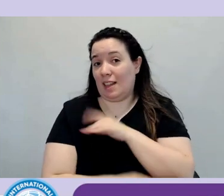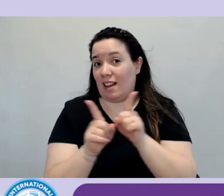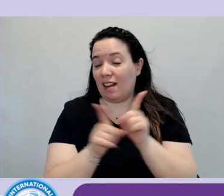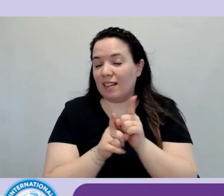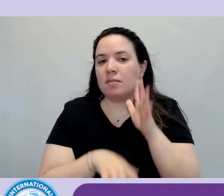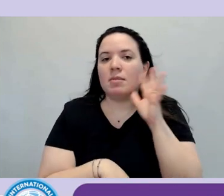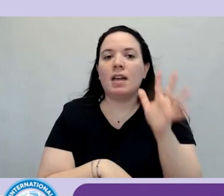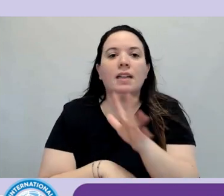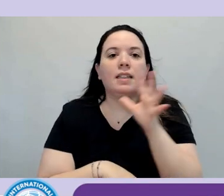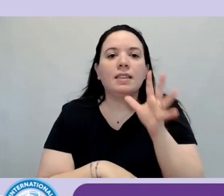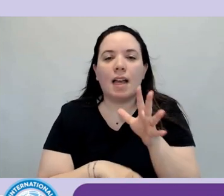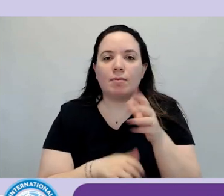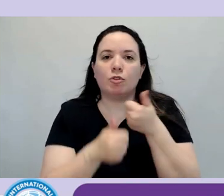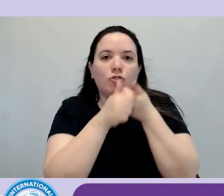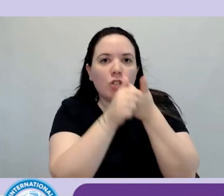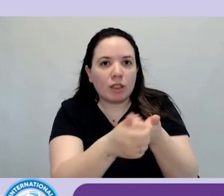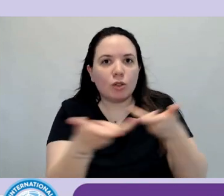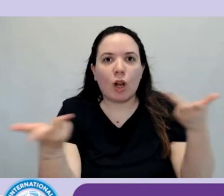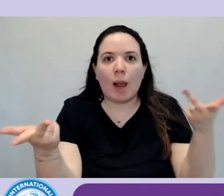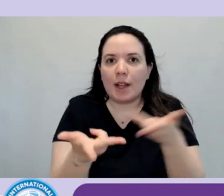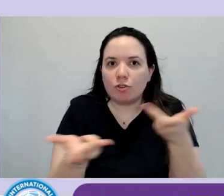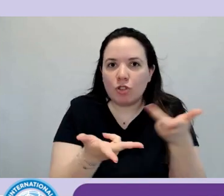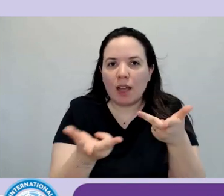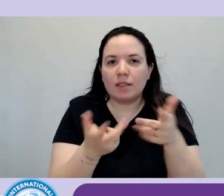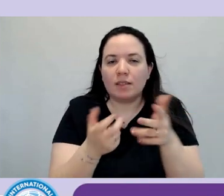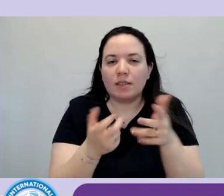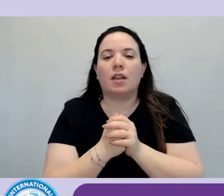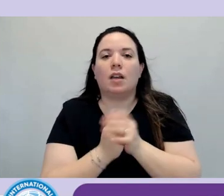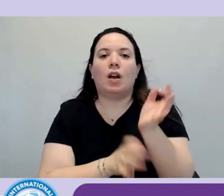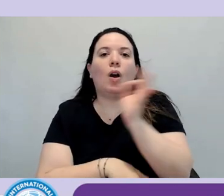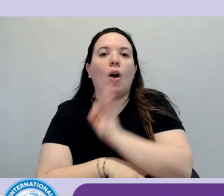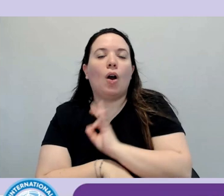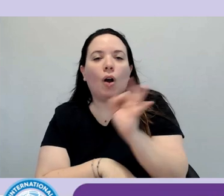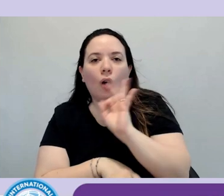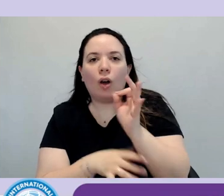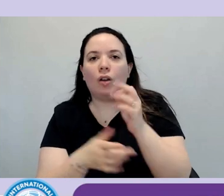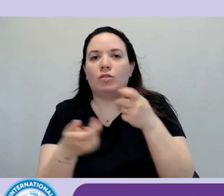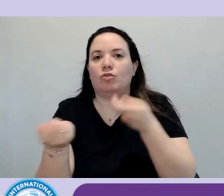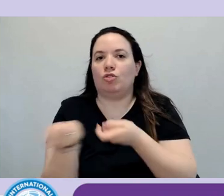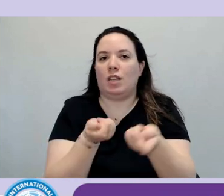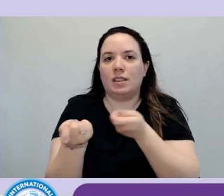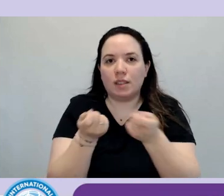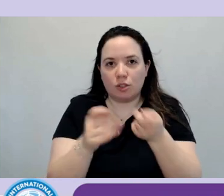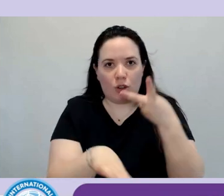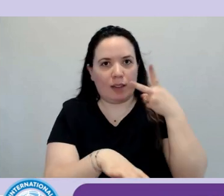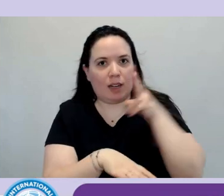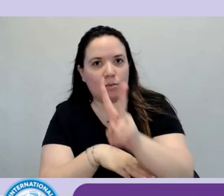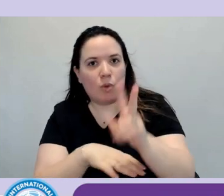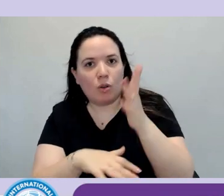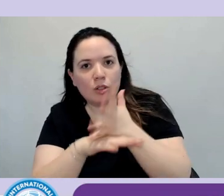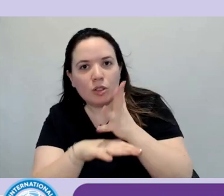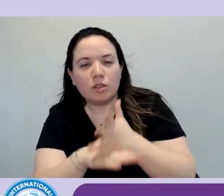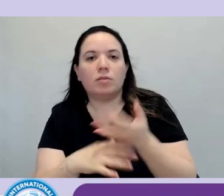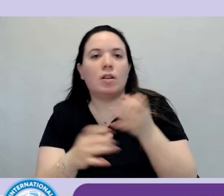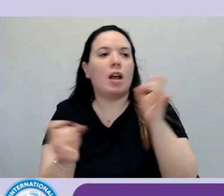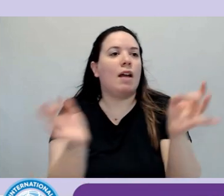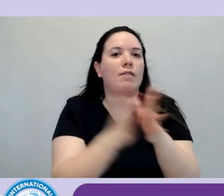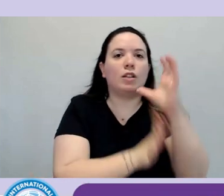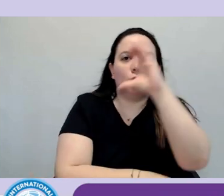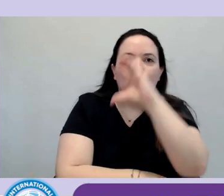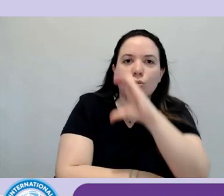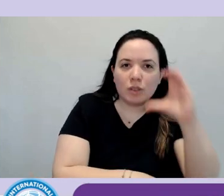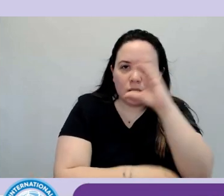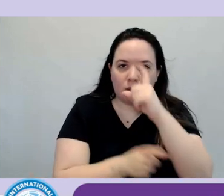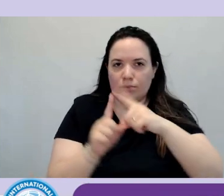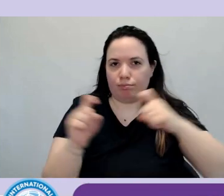su ad esempio Come gestire le emergenze Come gestire in modo accessibile i trasporti gli eventi turistici e